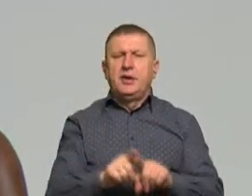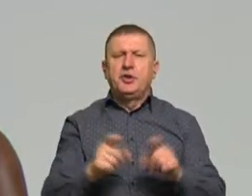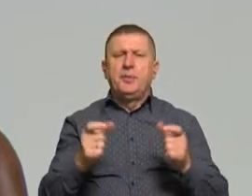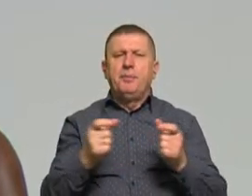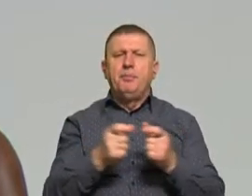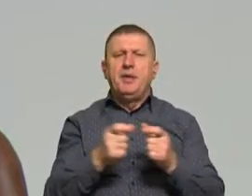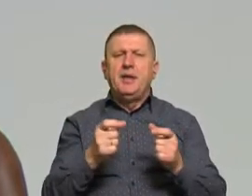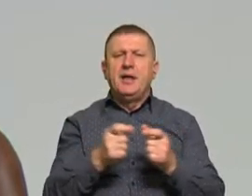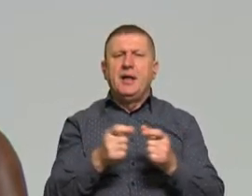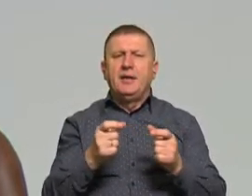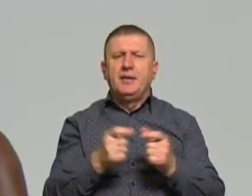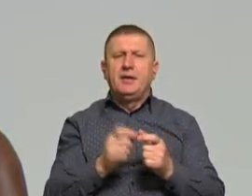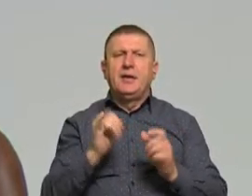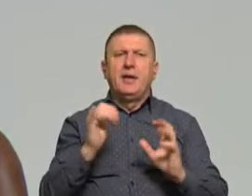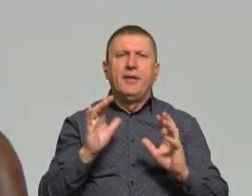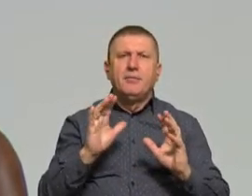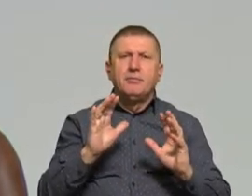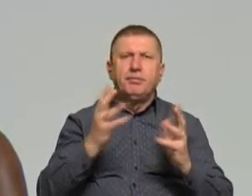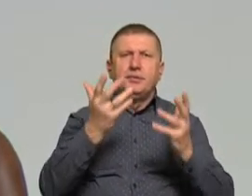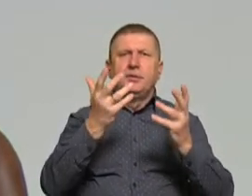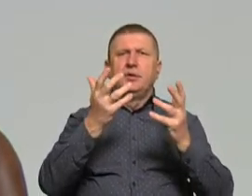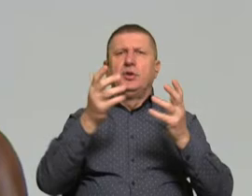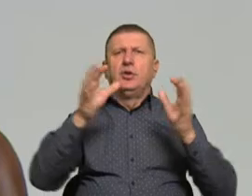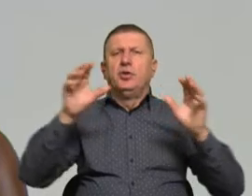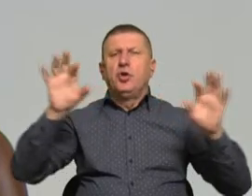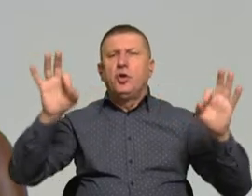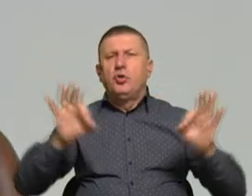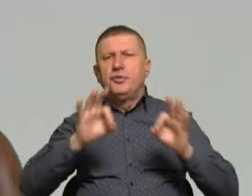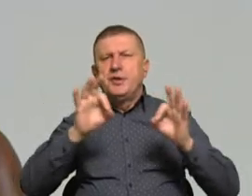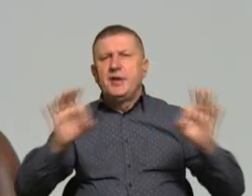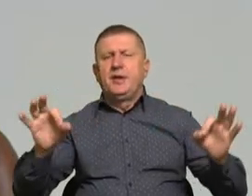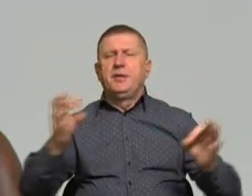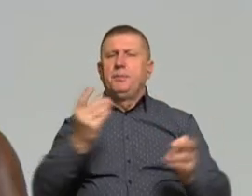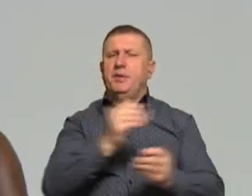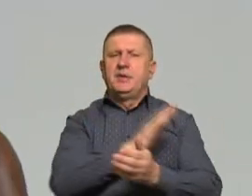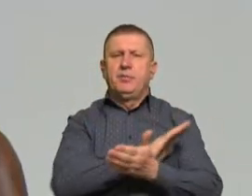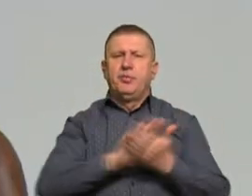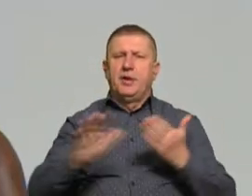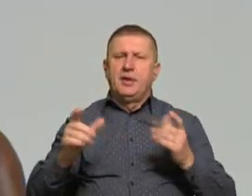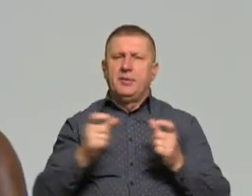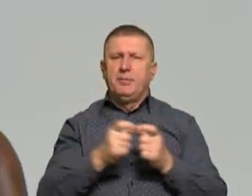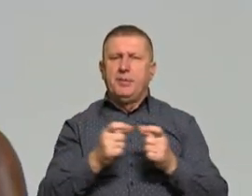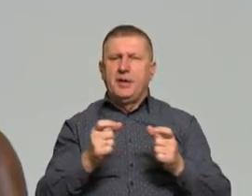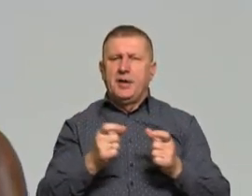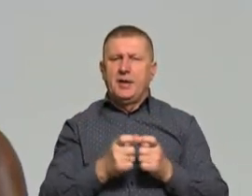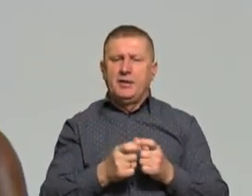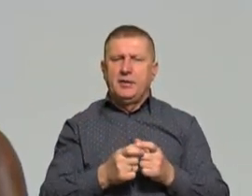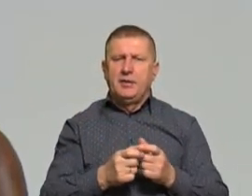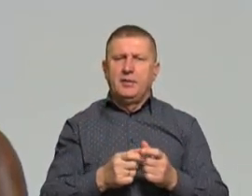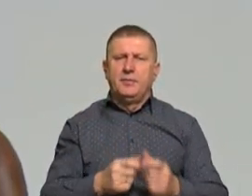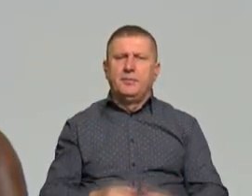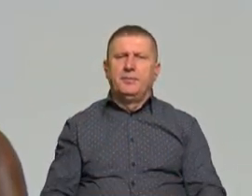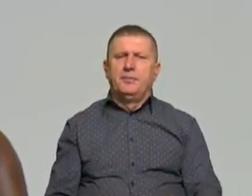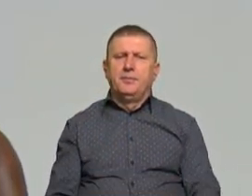w dni masowych wydarzeń kulturalnych przejazd był bezpłatny, a bilet na wydarzenia kulturalne